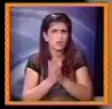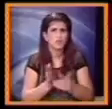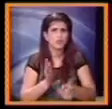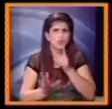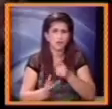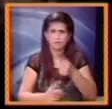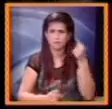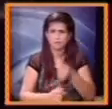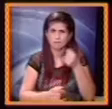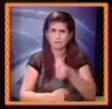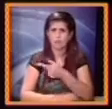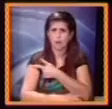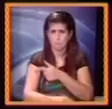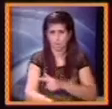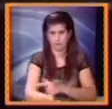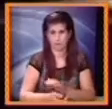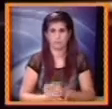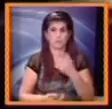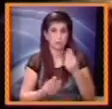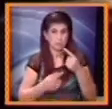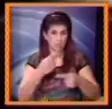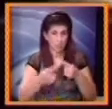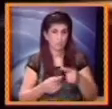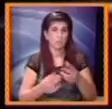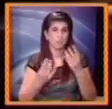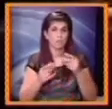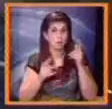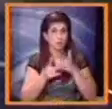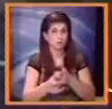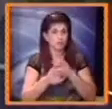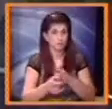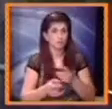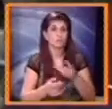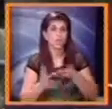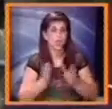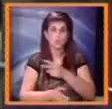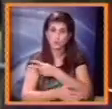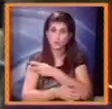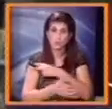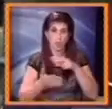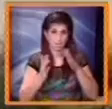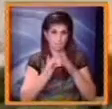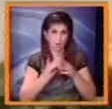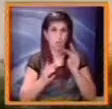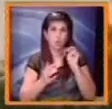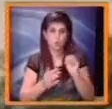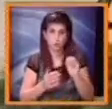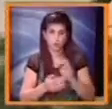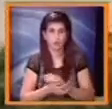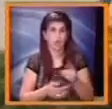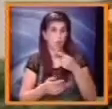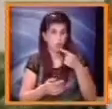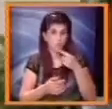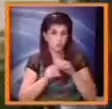עושה לי את זה, ככה, פה. לפני מספר ימים, לאחר קטטה המונית שפרצה בכפר, נכנסו שוטרים לביתו של מוחמד מוסה,